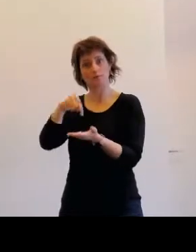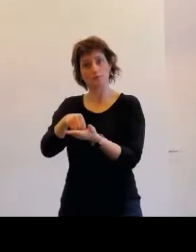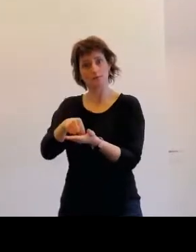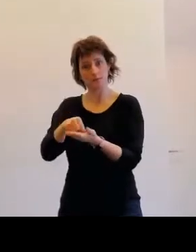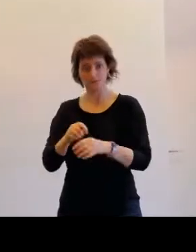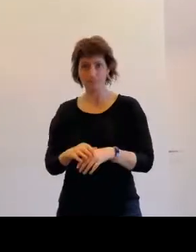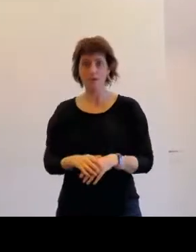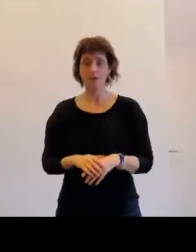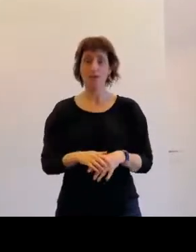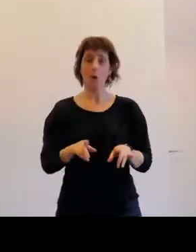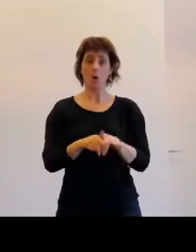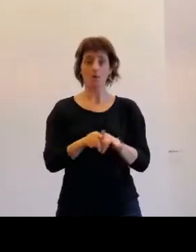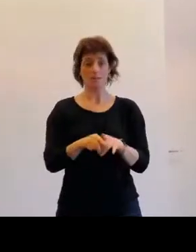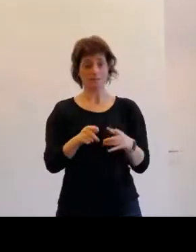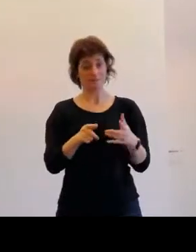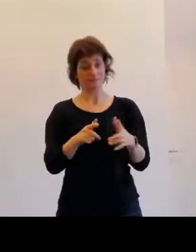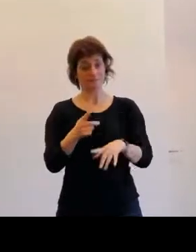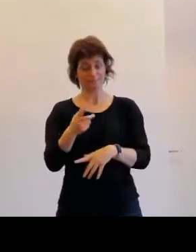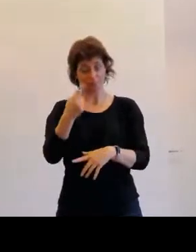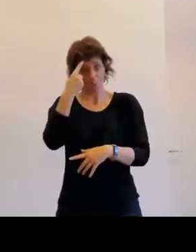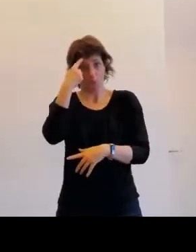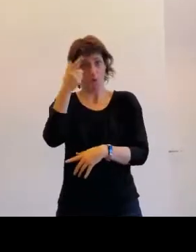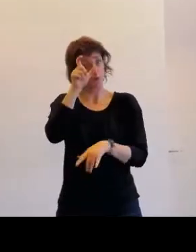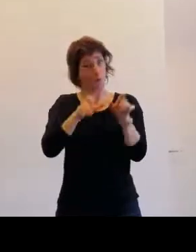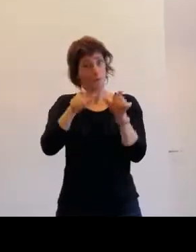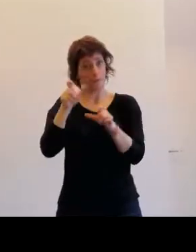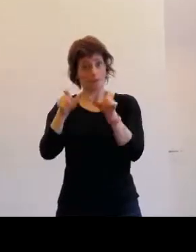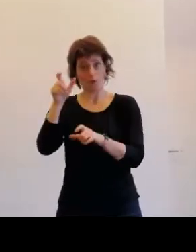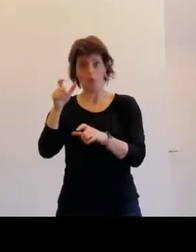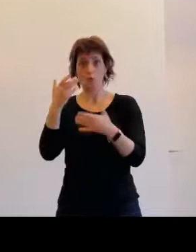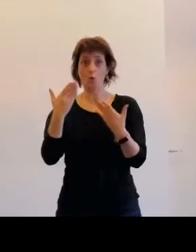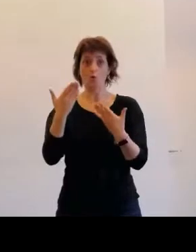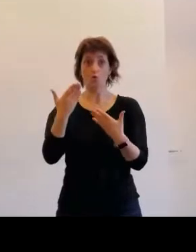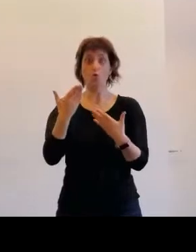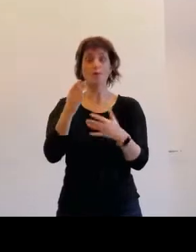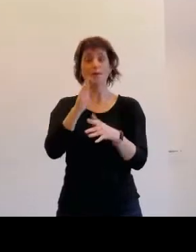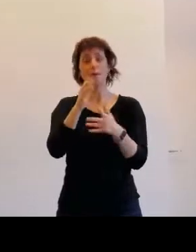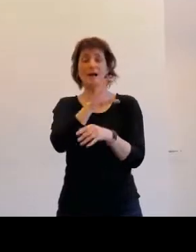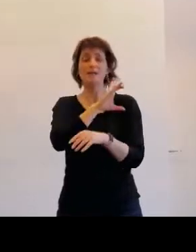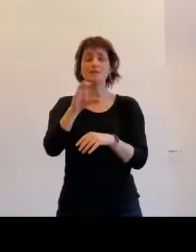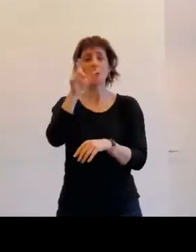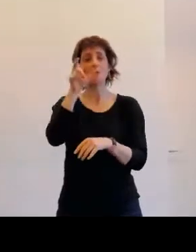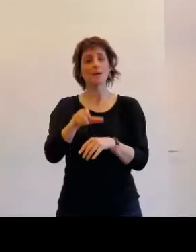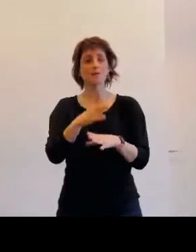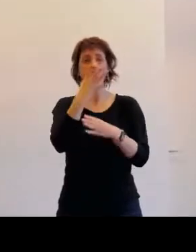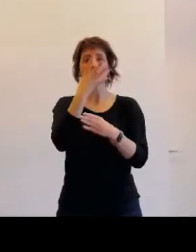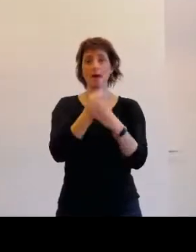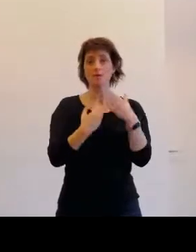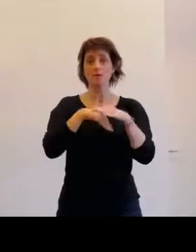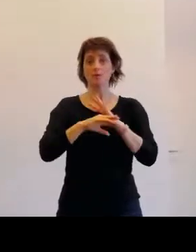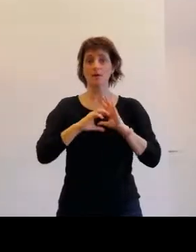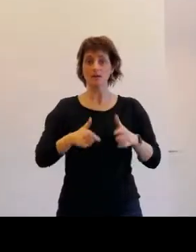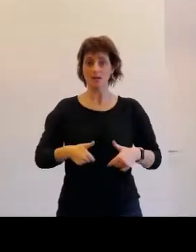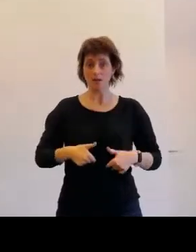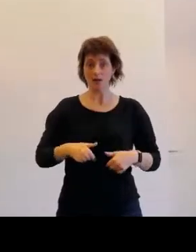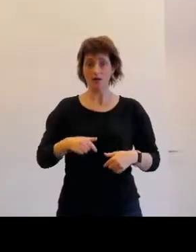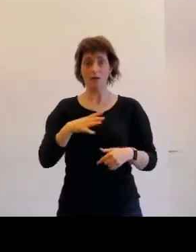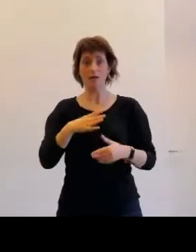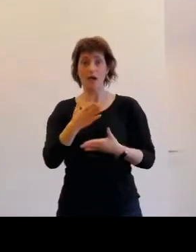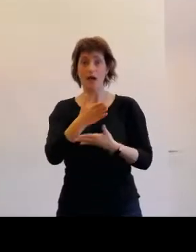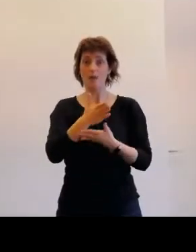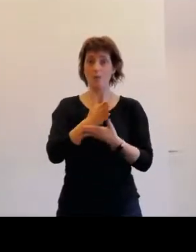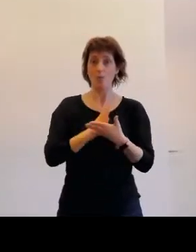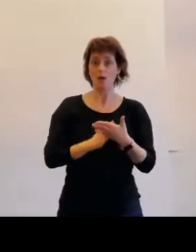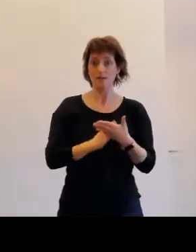aujourd'hui 100 personnels qui travaillent dans les écoles de la ville absents. Près de la moitié le sont pour